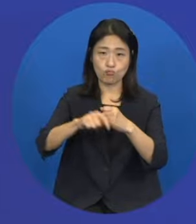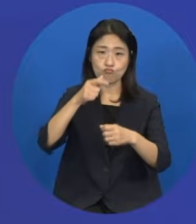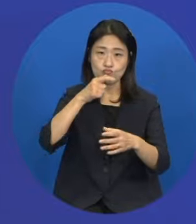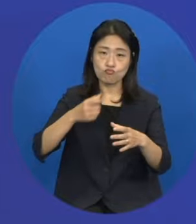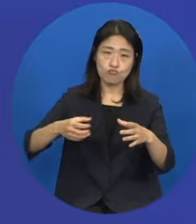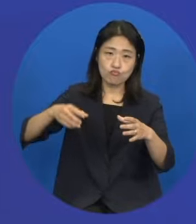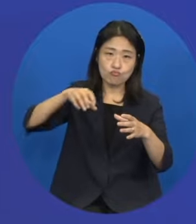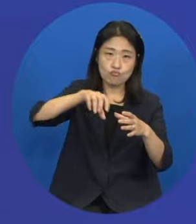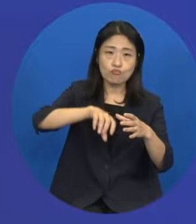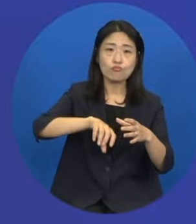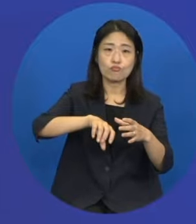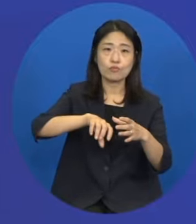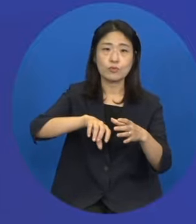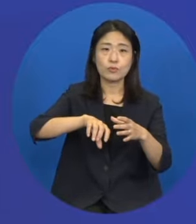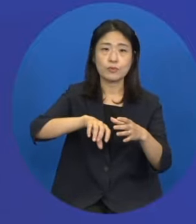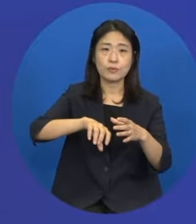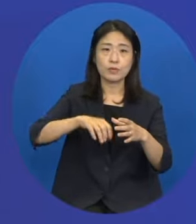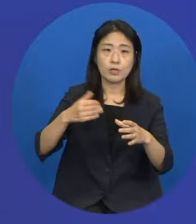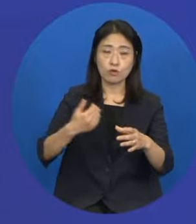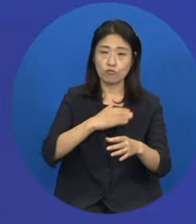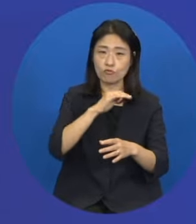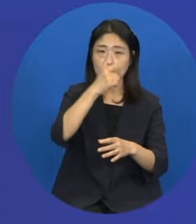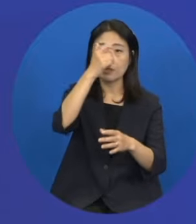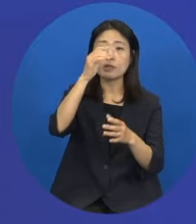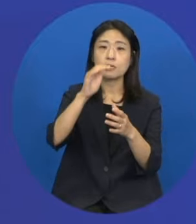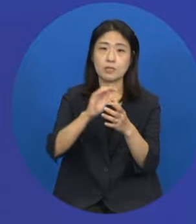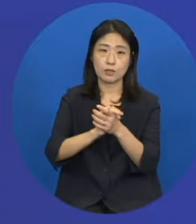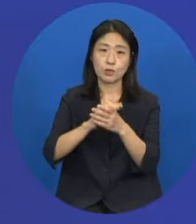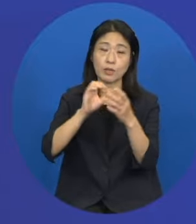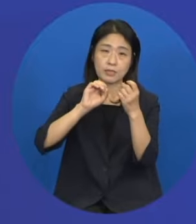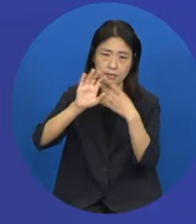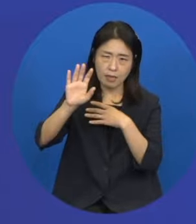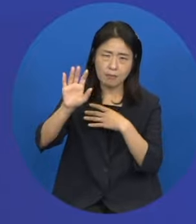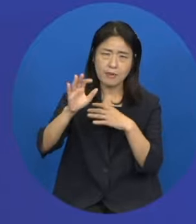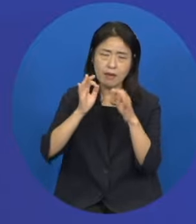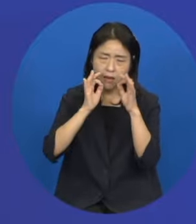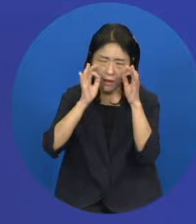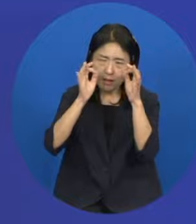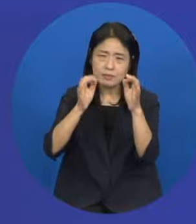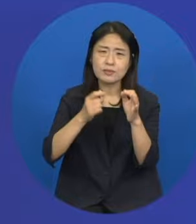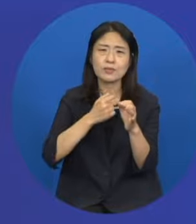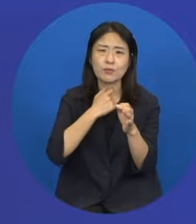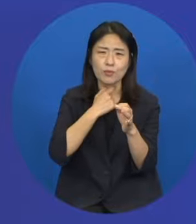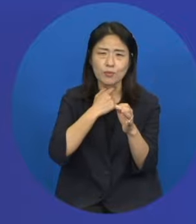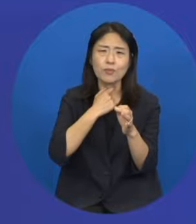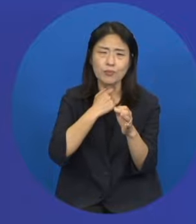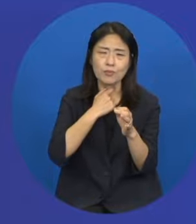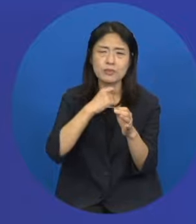정말 하나님이 우리 기도에 응답해달라고 그렇게 간절히 기도했던 것처럼